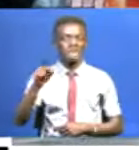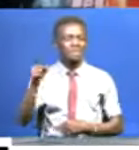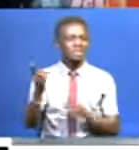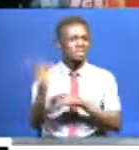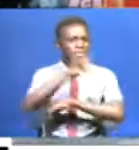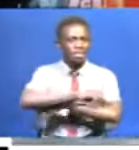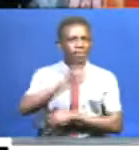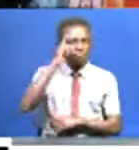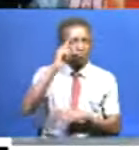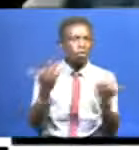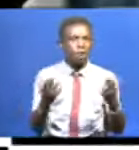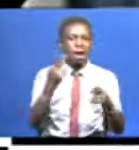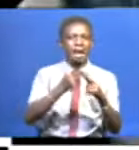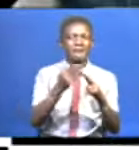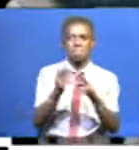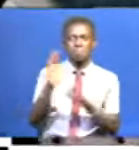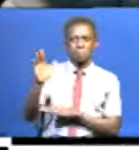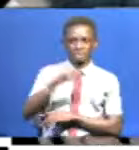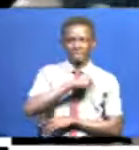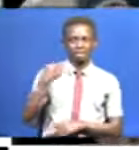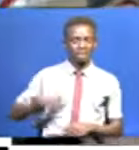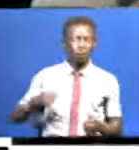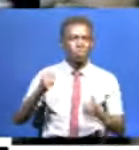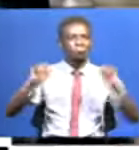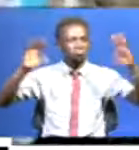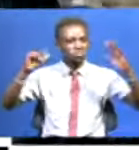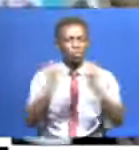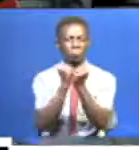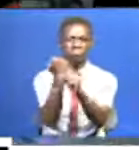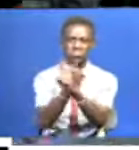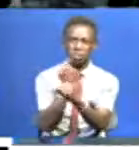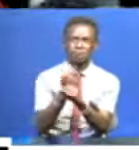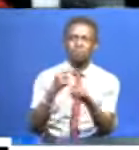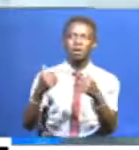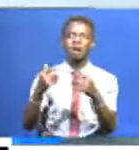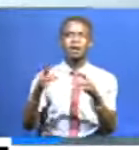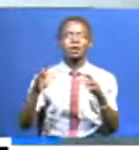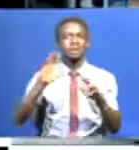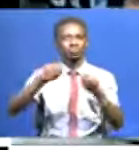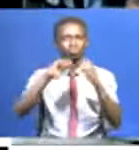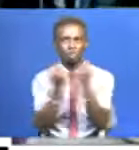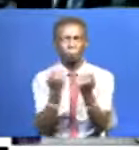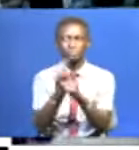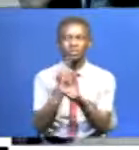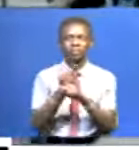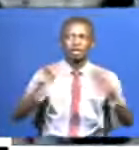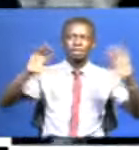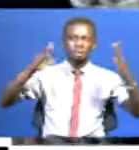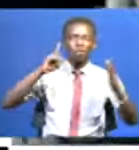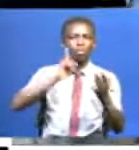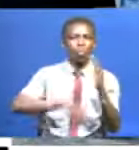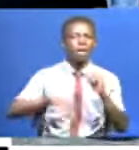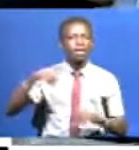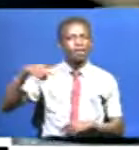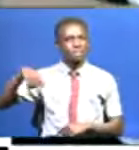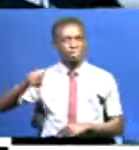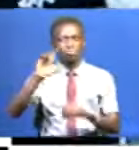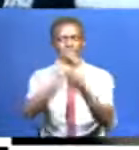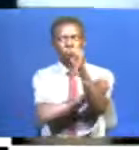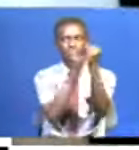Chixing, inayosherehekewa na makabila kadhaa madogo wanaosherehekea mavuno ya kwanza ya mpunga